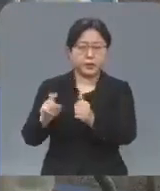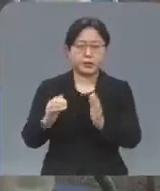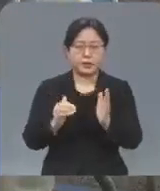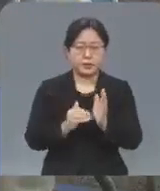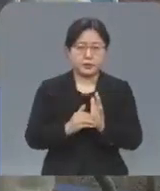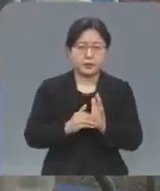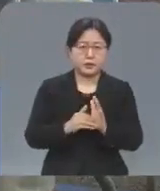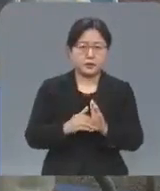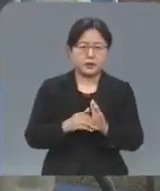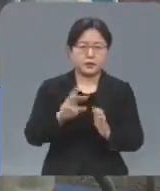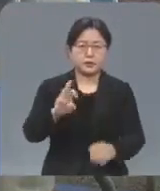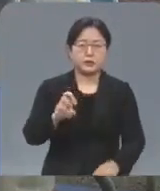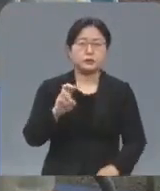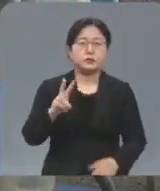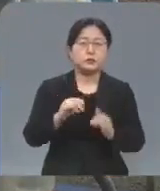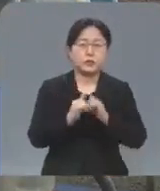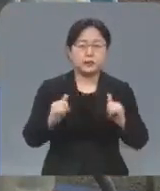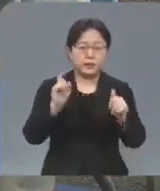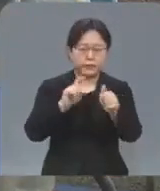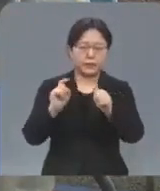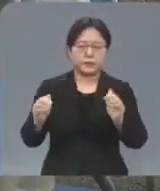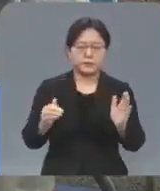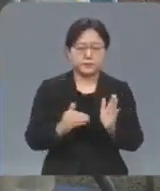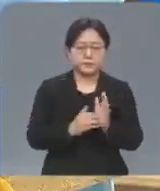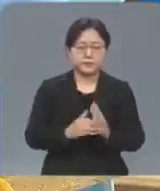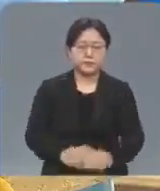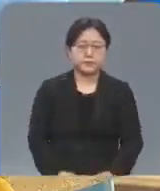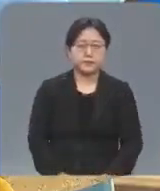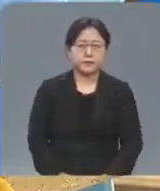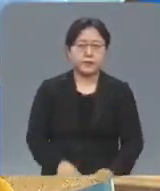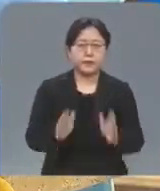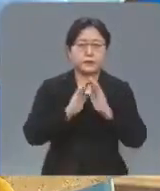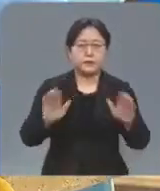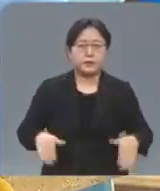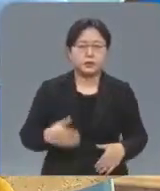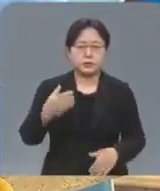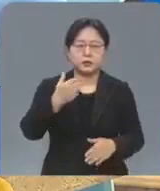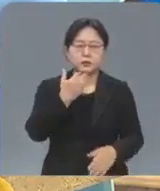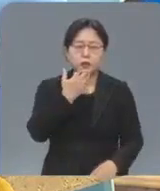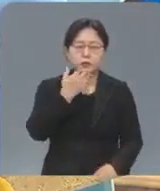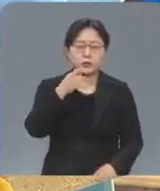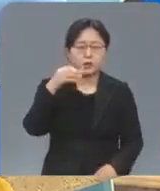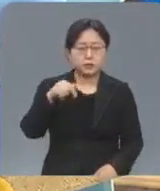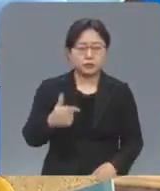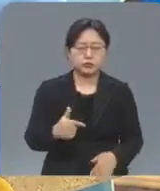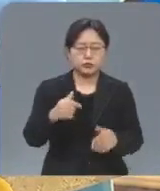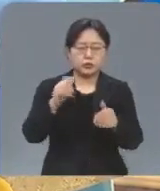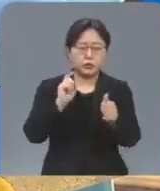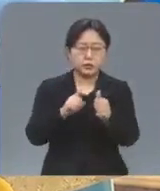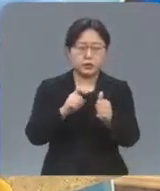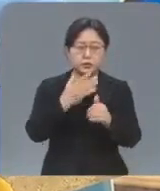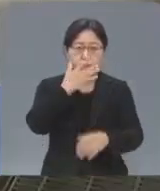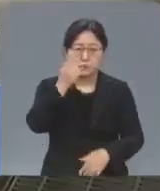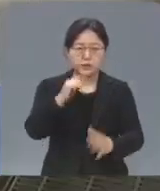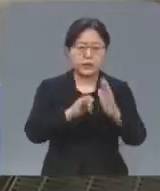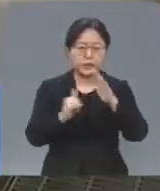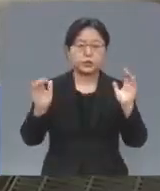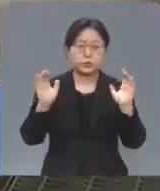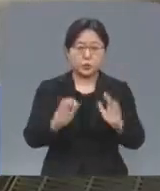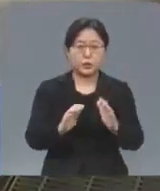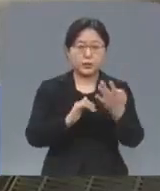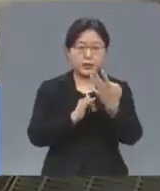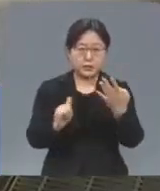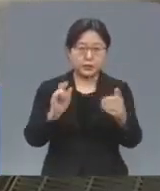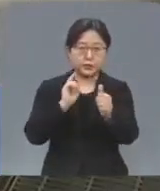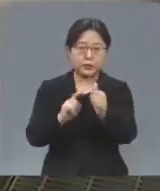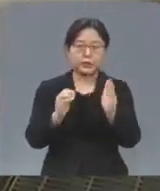등 모두 32명이 확진 판정을 받았습니다. 전남은 서울 서대문구 확진자와 함께 순천에서 가족 모임을 가진